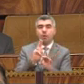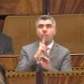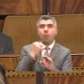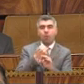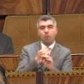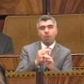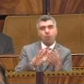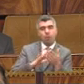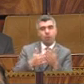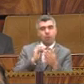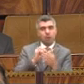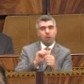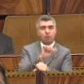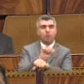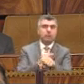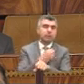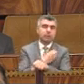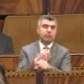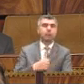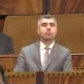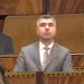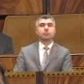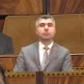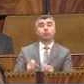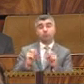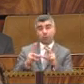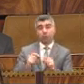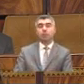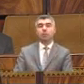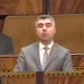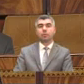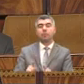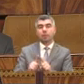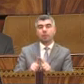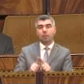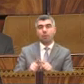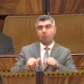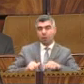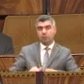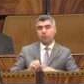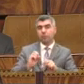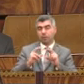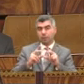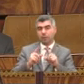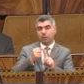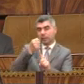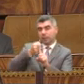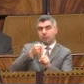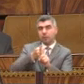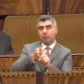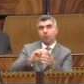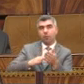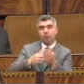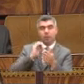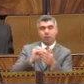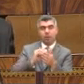المتعلقة بورش الحماية الاجتماعية. فعلا سيد الوزير، هذا الورش هو واحد من الأوراش الاجتماعية الكبرى التي تكرس مفهوم